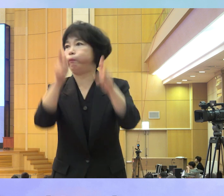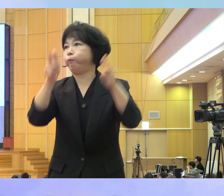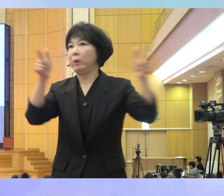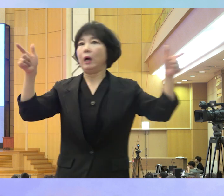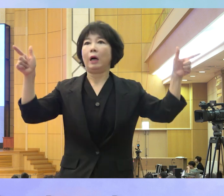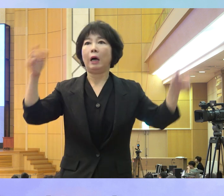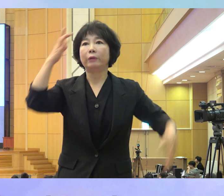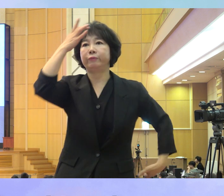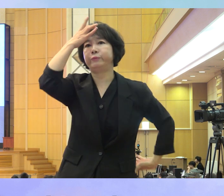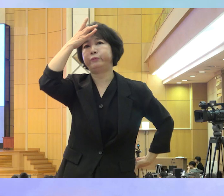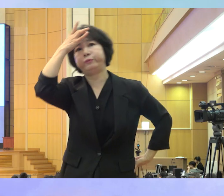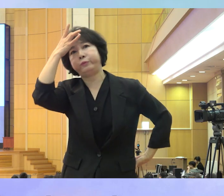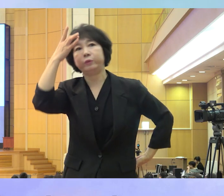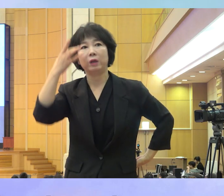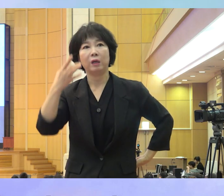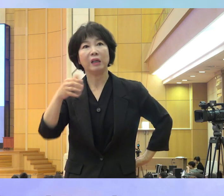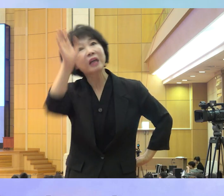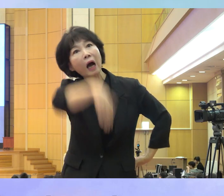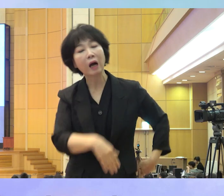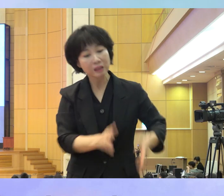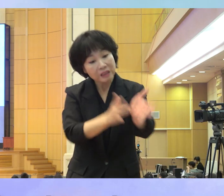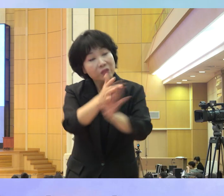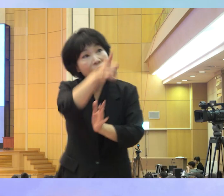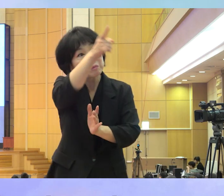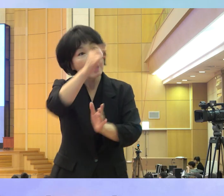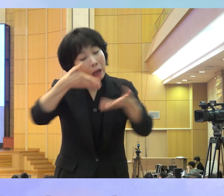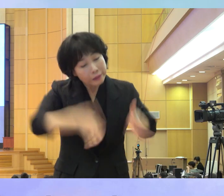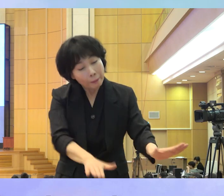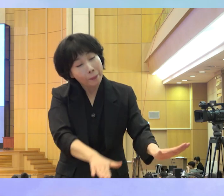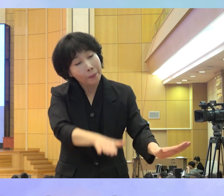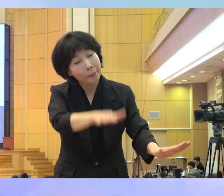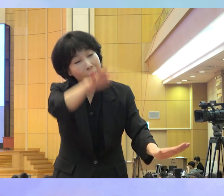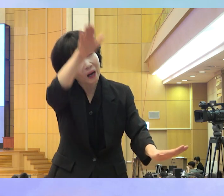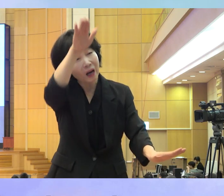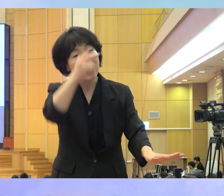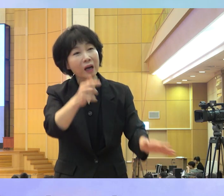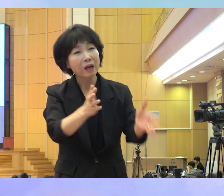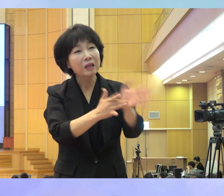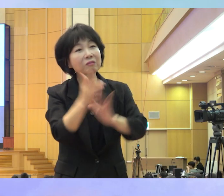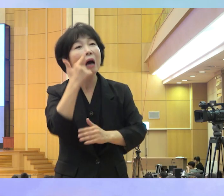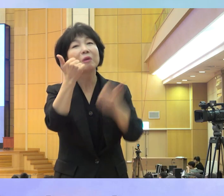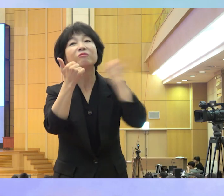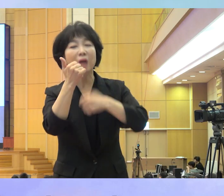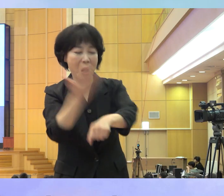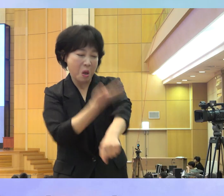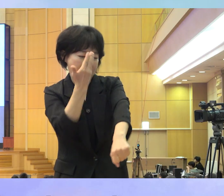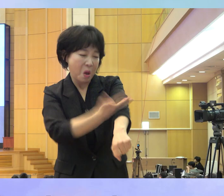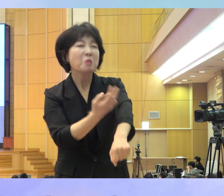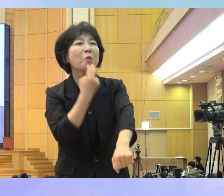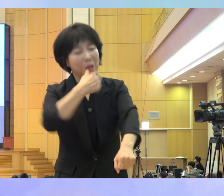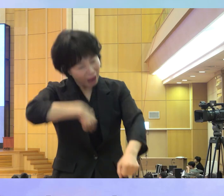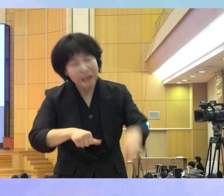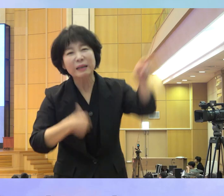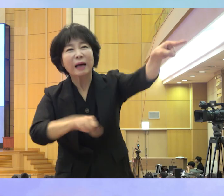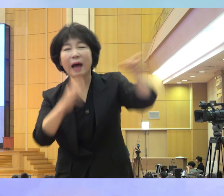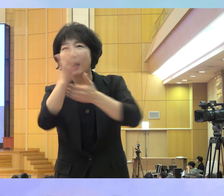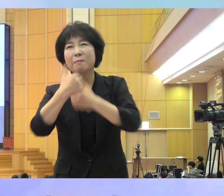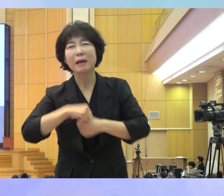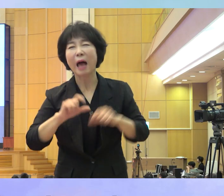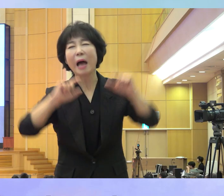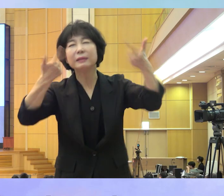나사렛에서 목수 일하면서 자라났던 그 요셉의 아들 아니야? 그 인간적으로 요셉의